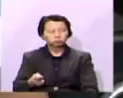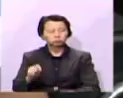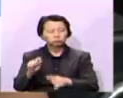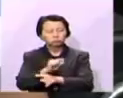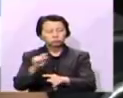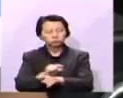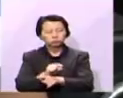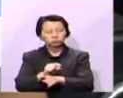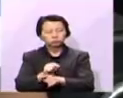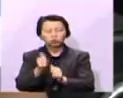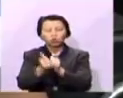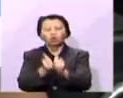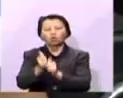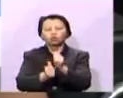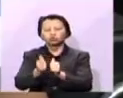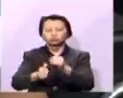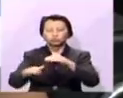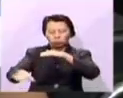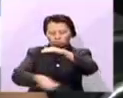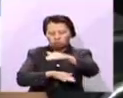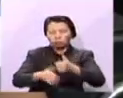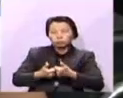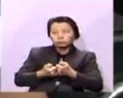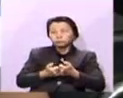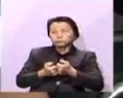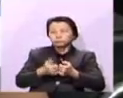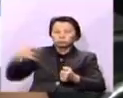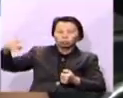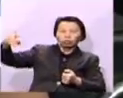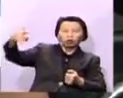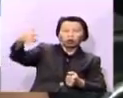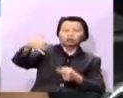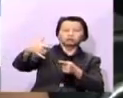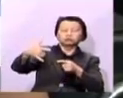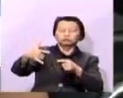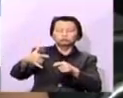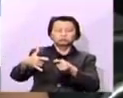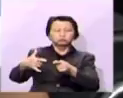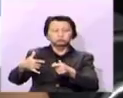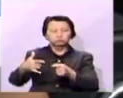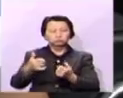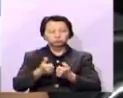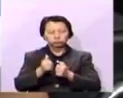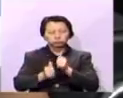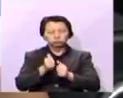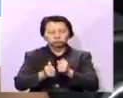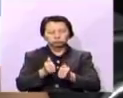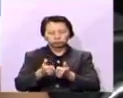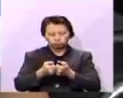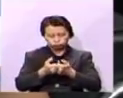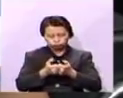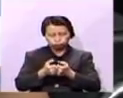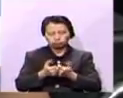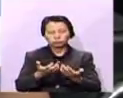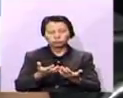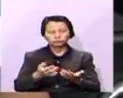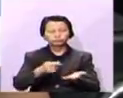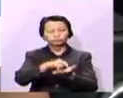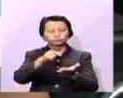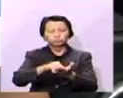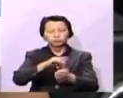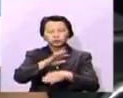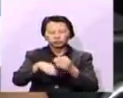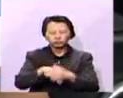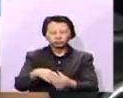menggunakan automation, auto control, autopilot. Ini semua